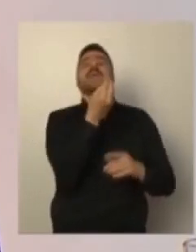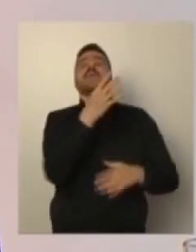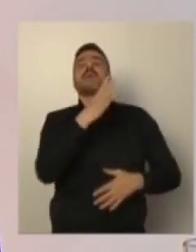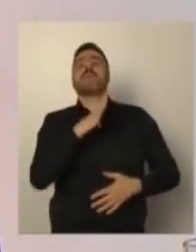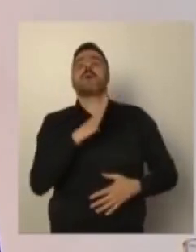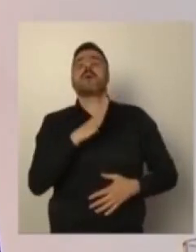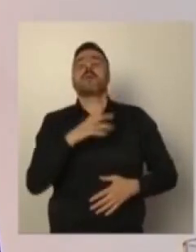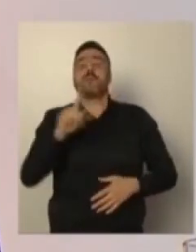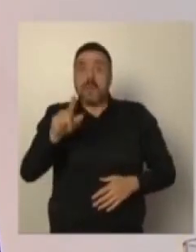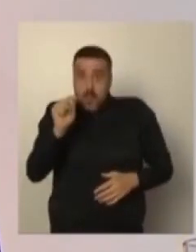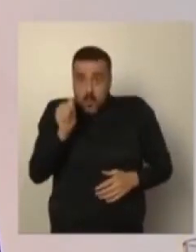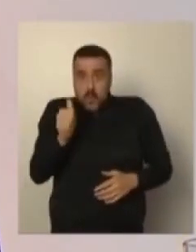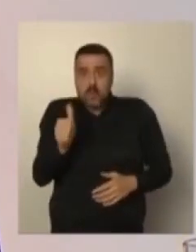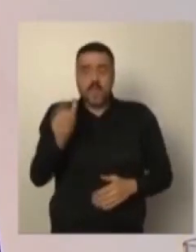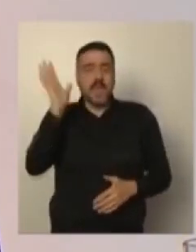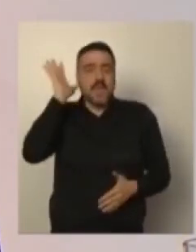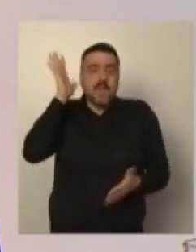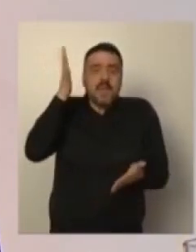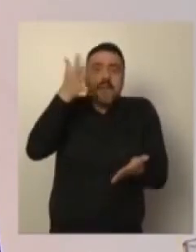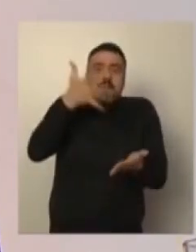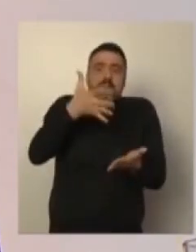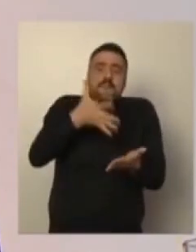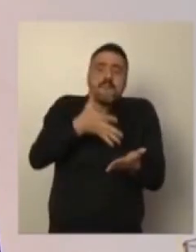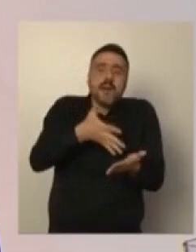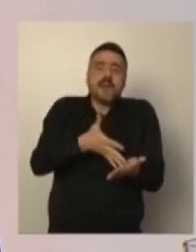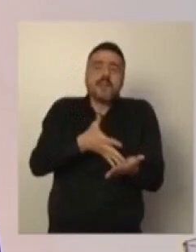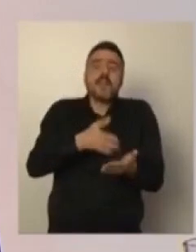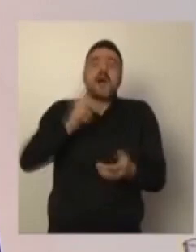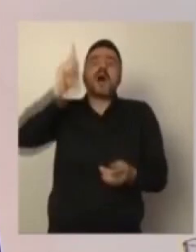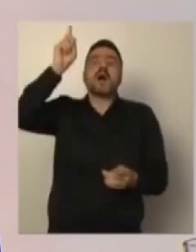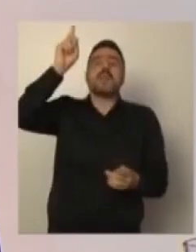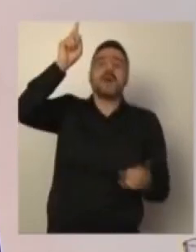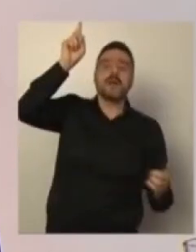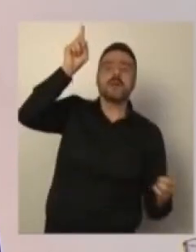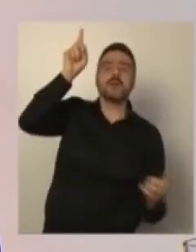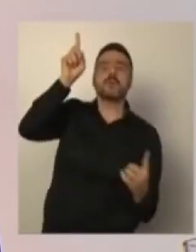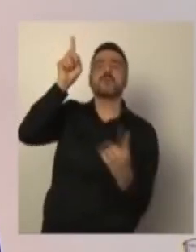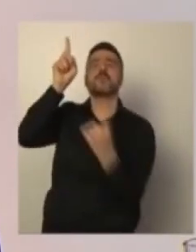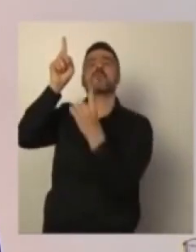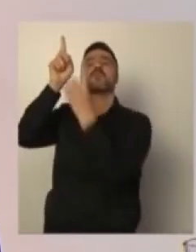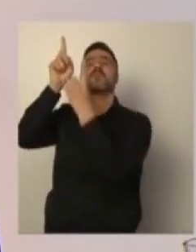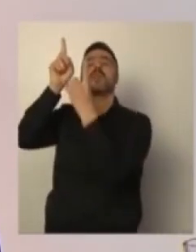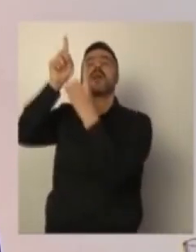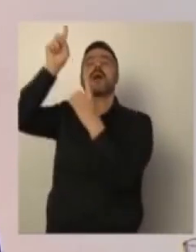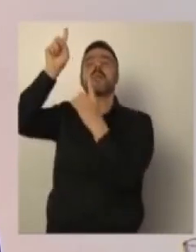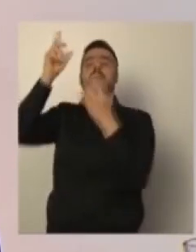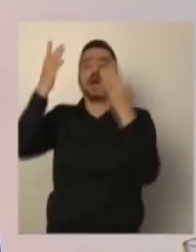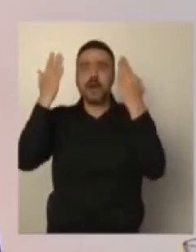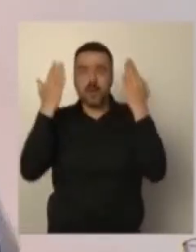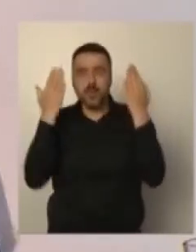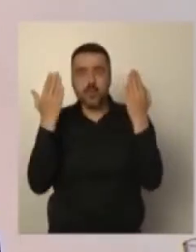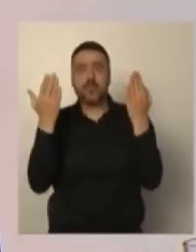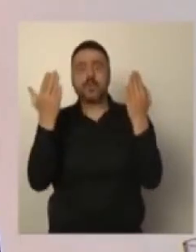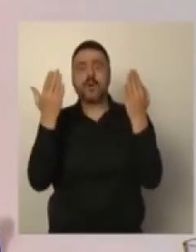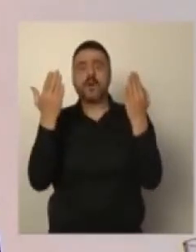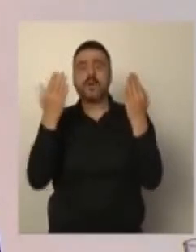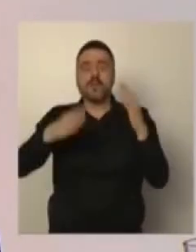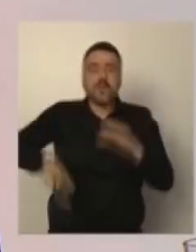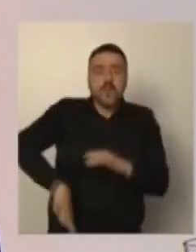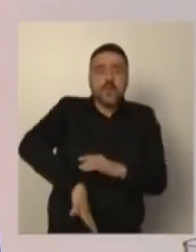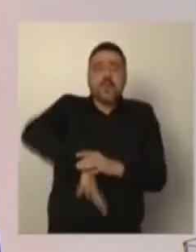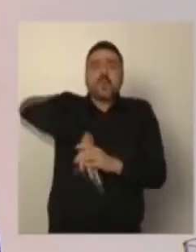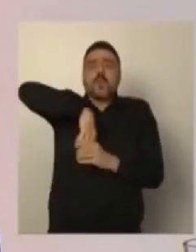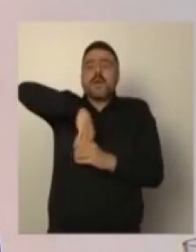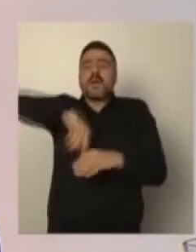günde 5 vakit Rabbimizin huzuruna durarak, ona niyaz ederek adeta ruhen